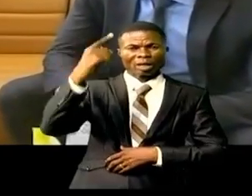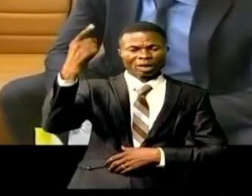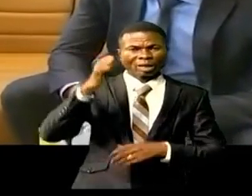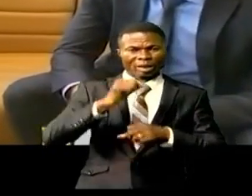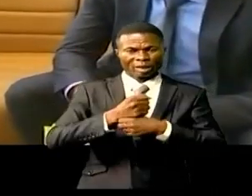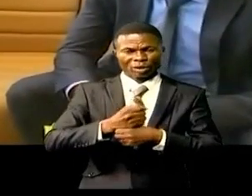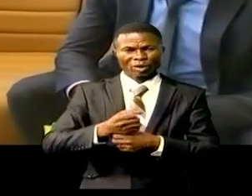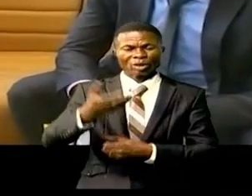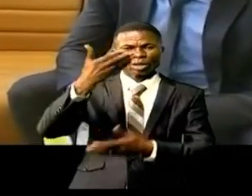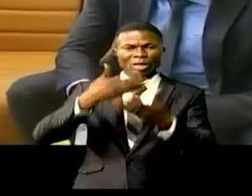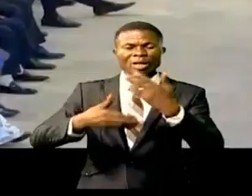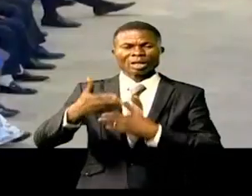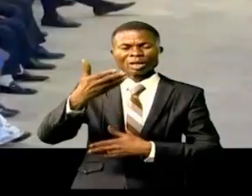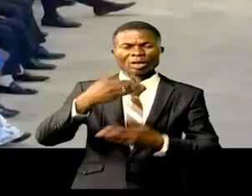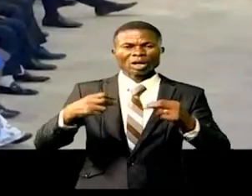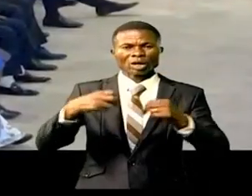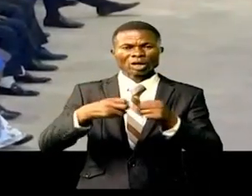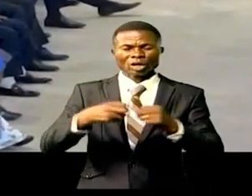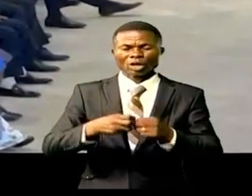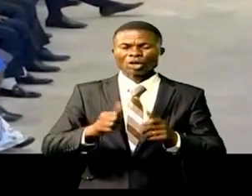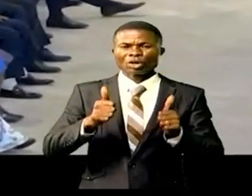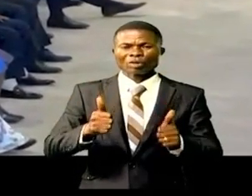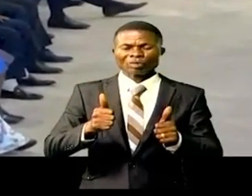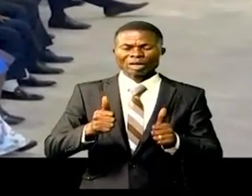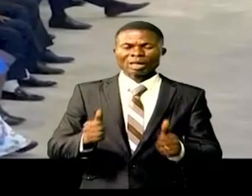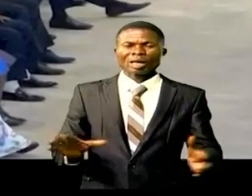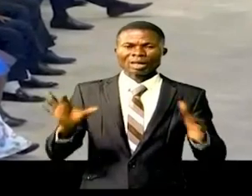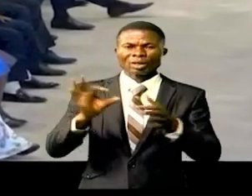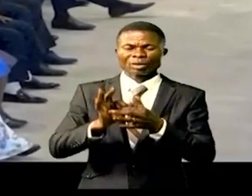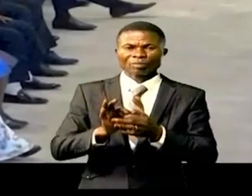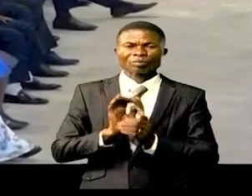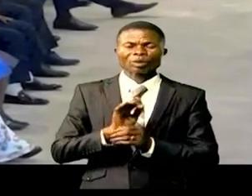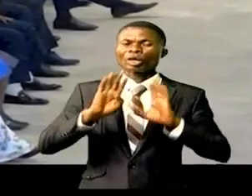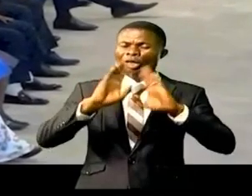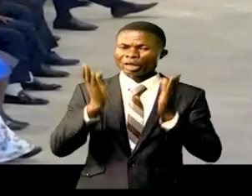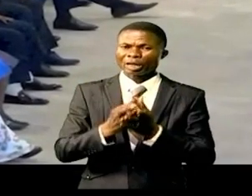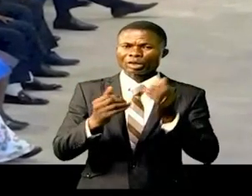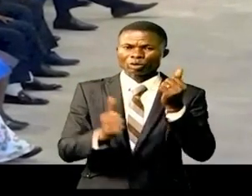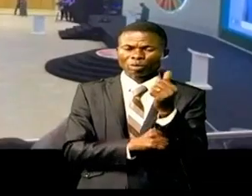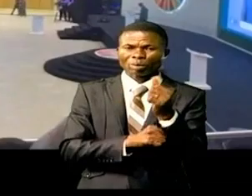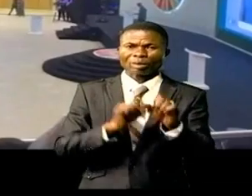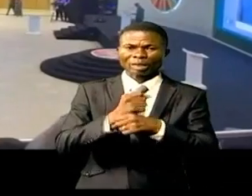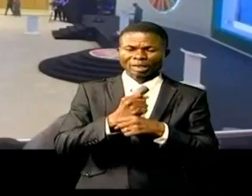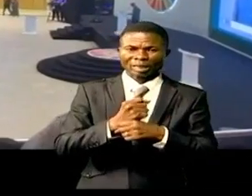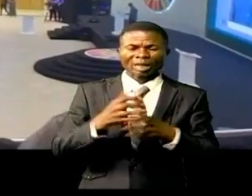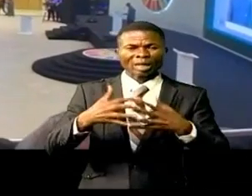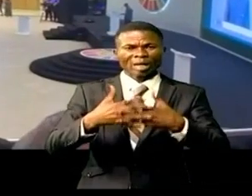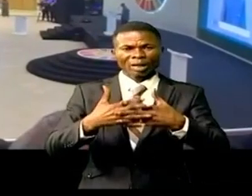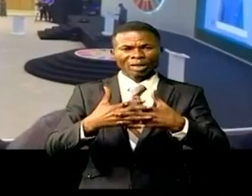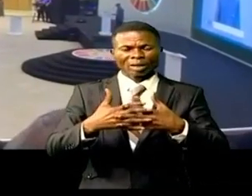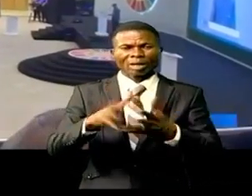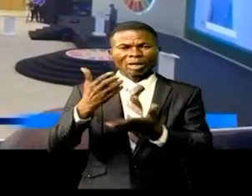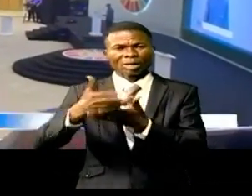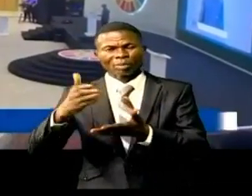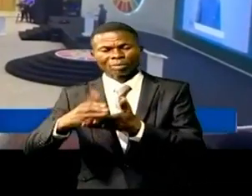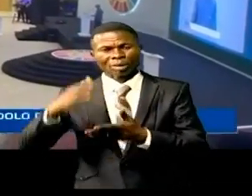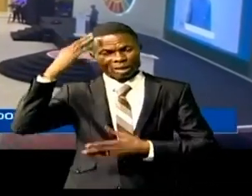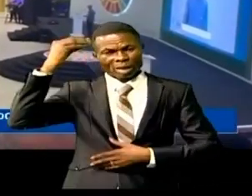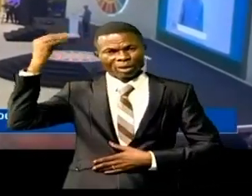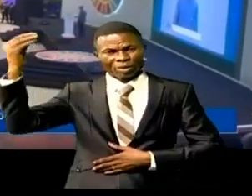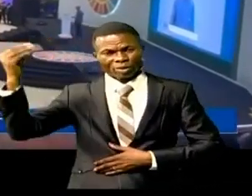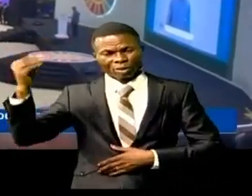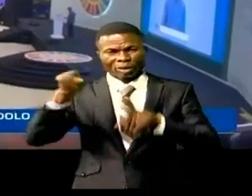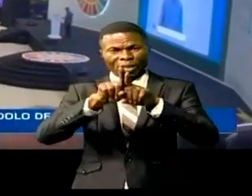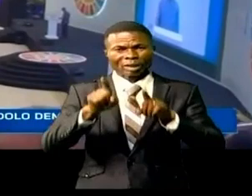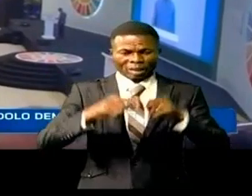une transition énergétique propre et inclusive. Les participants devront établir des partenariats, partager leur expertise et